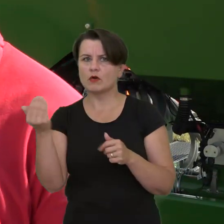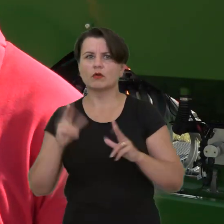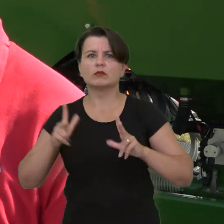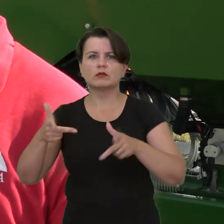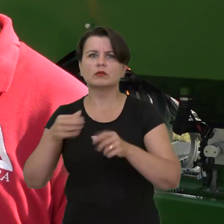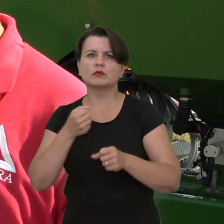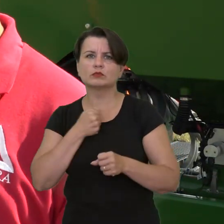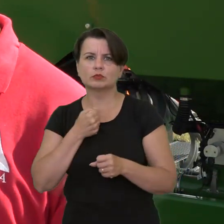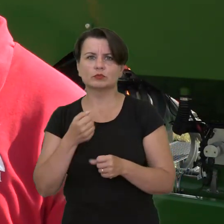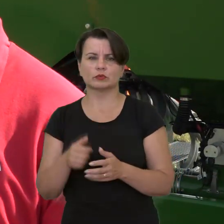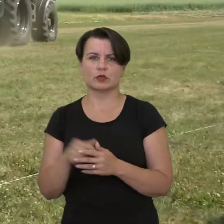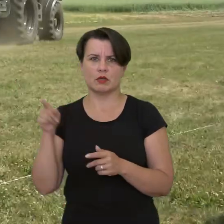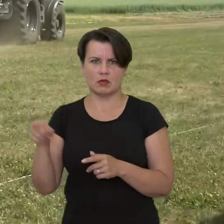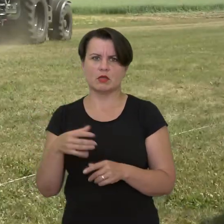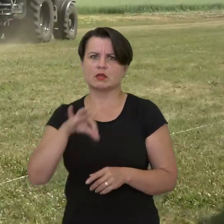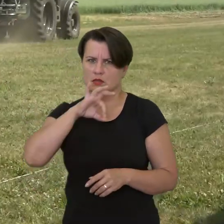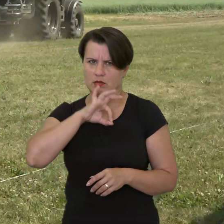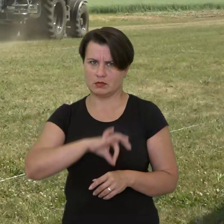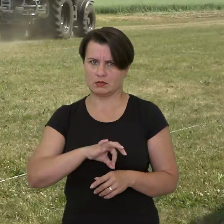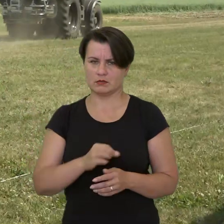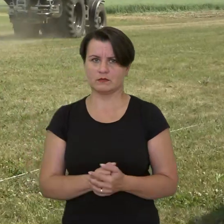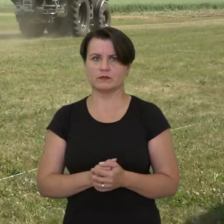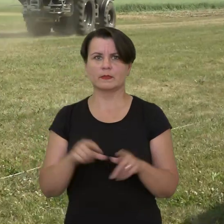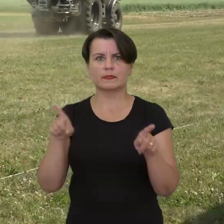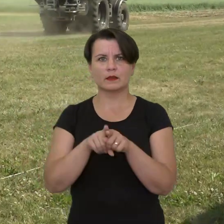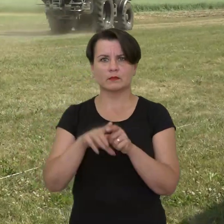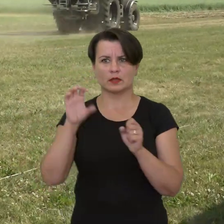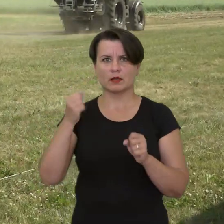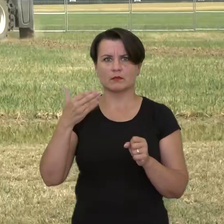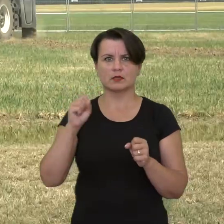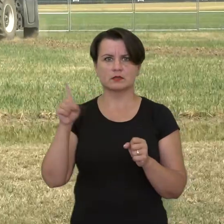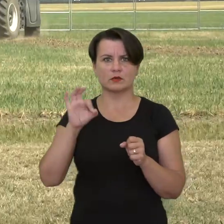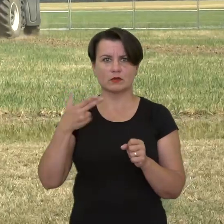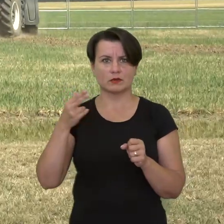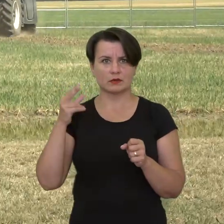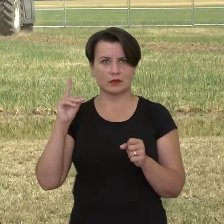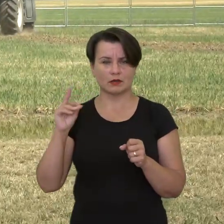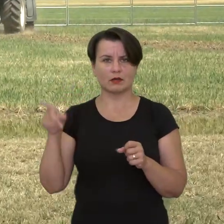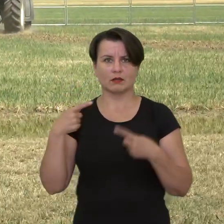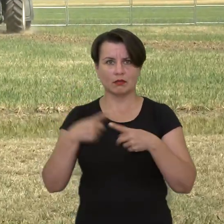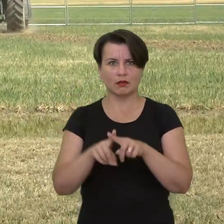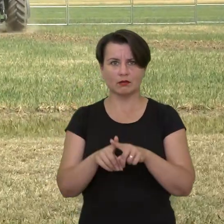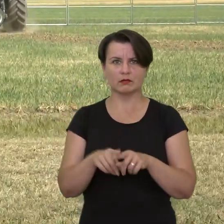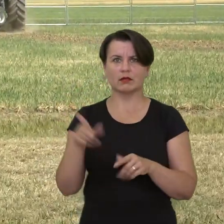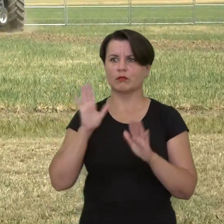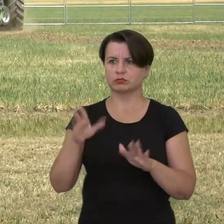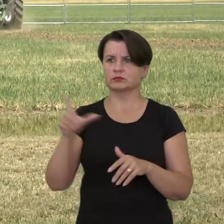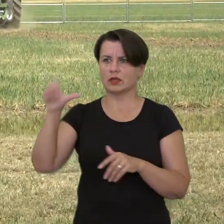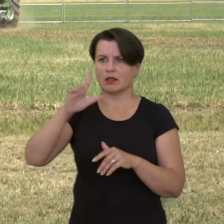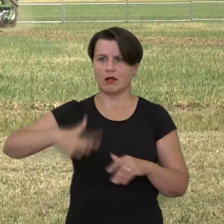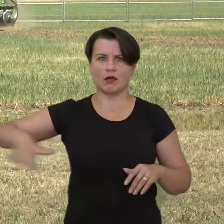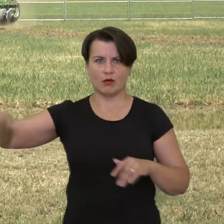traktoriaus poreikį. Ir galia šiaip yra labai naši sėjamoji. Ir dar iš Amazonės technikos, ką mes demonstruosim